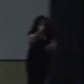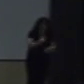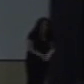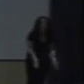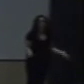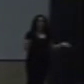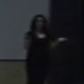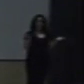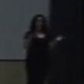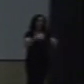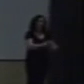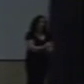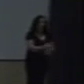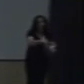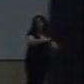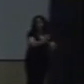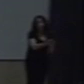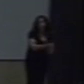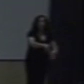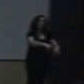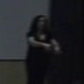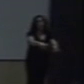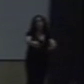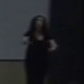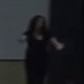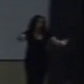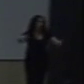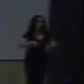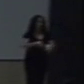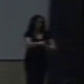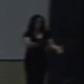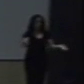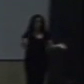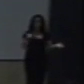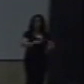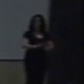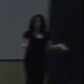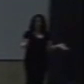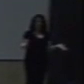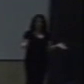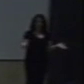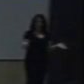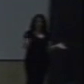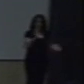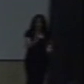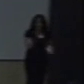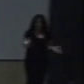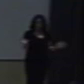i després el convidaran a la tarda, al programa de tarda i al final s'acabarà fent famós i mira, ni estudia ni treballa, és fantàstic. No?